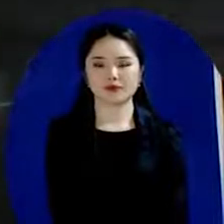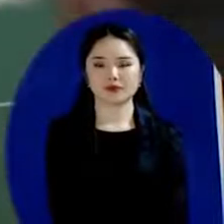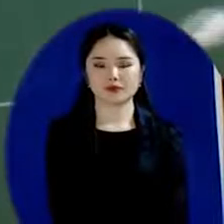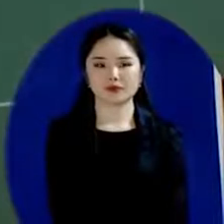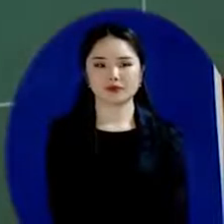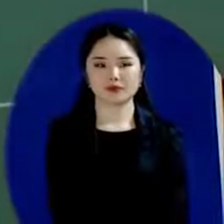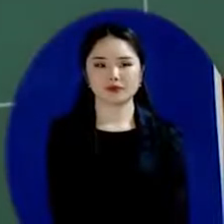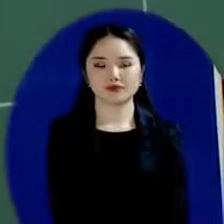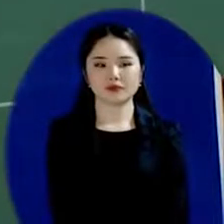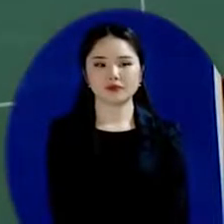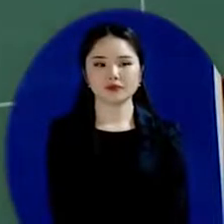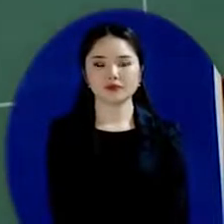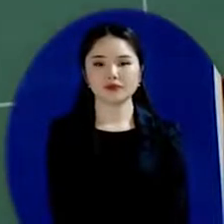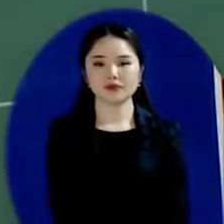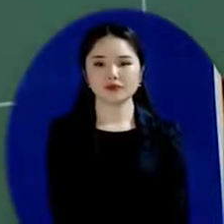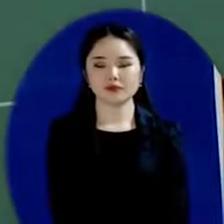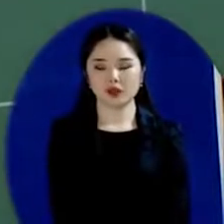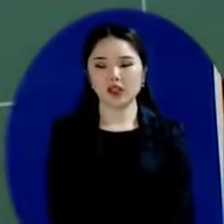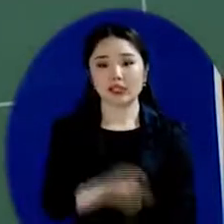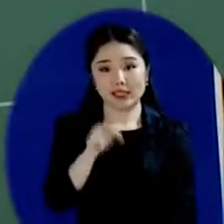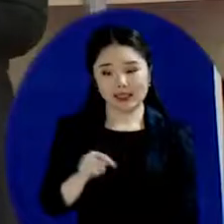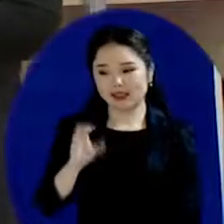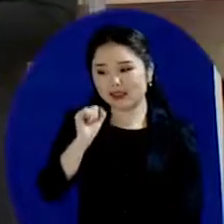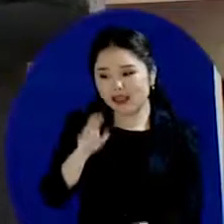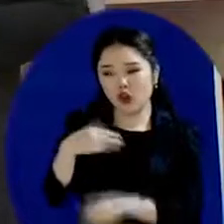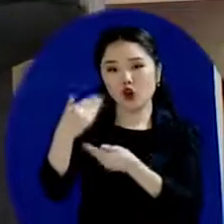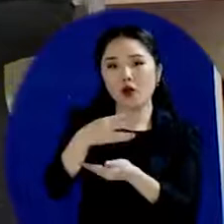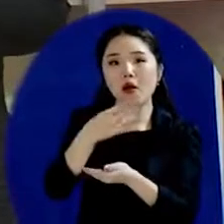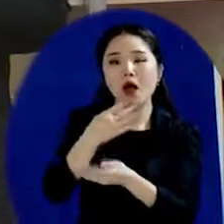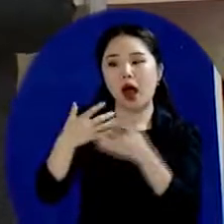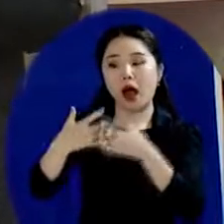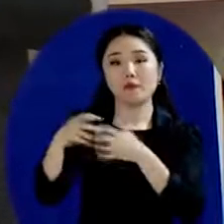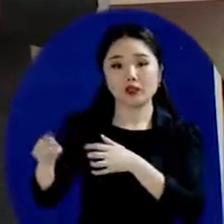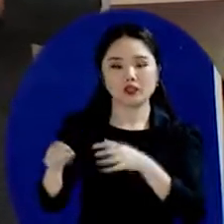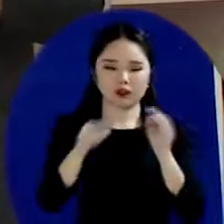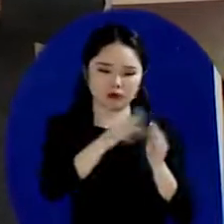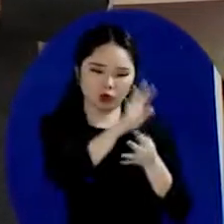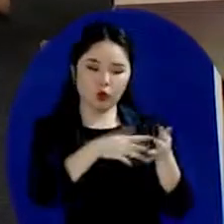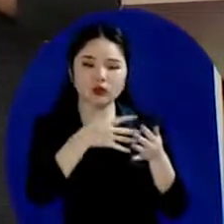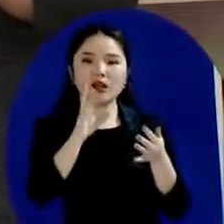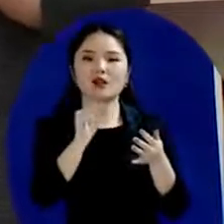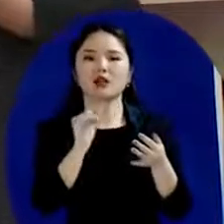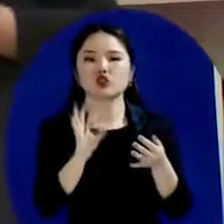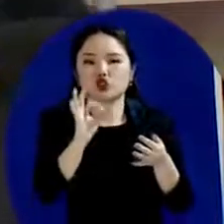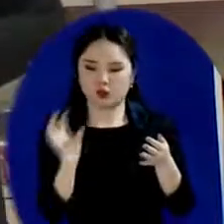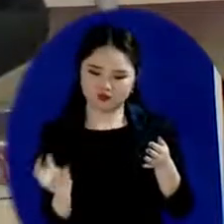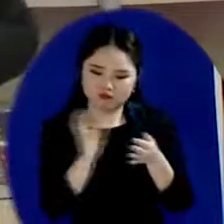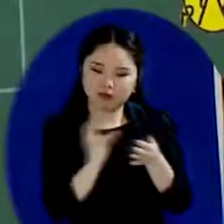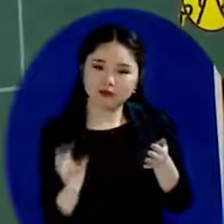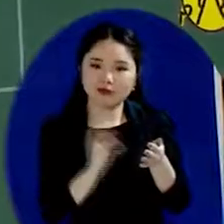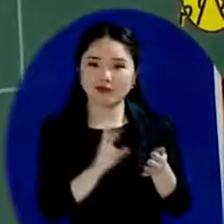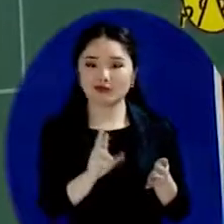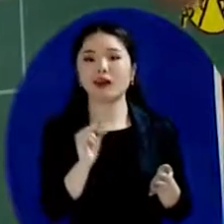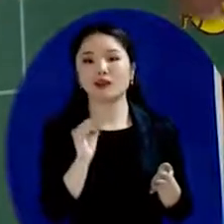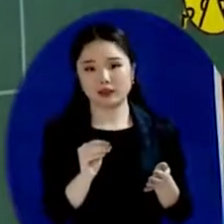За. За эдгээр төрснүүдийг бүгдээрээ энэ хөснөгтөнд яаж байрлуулах вэ?